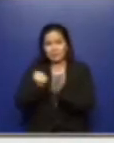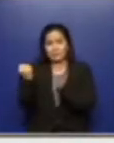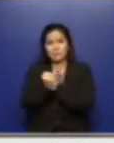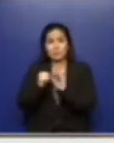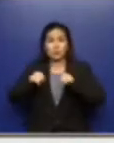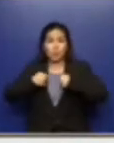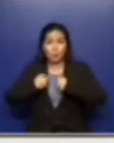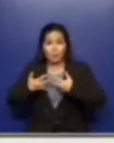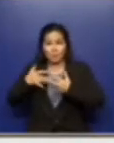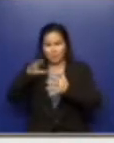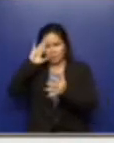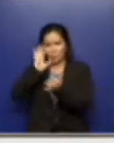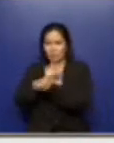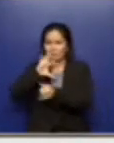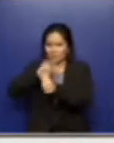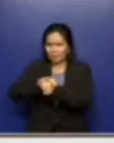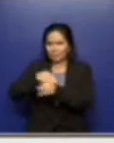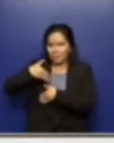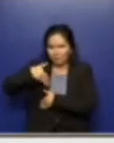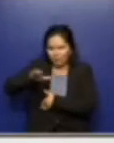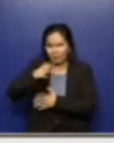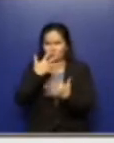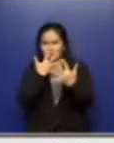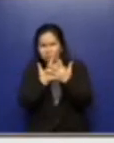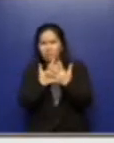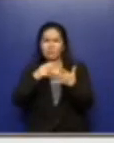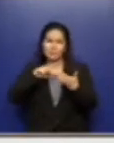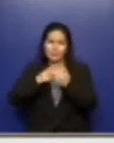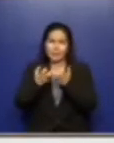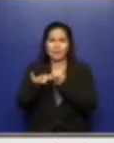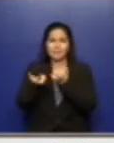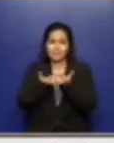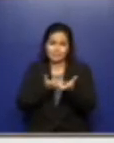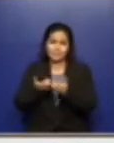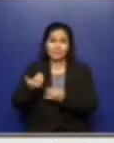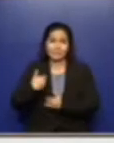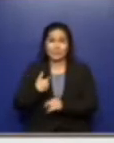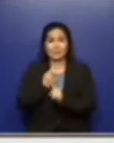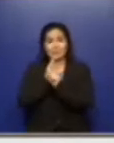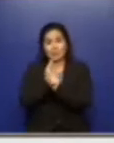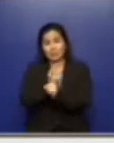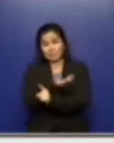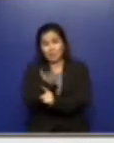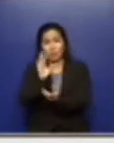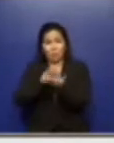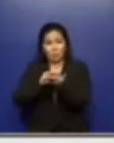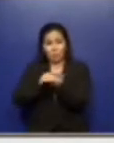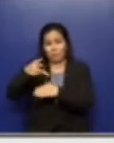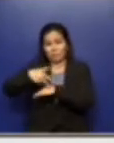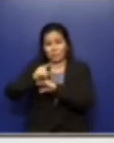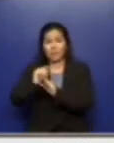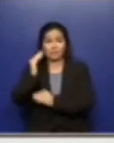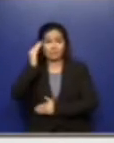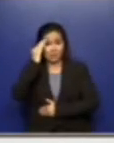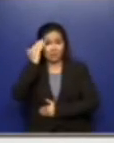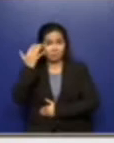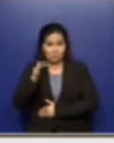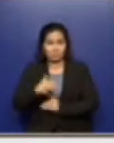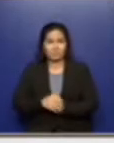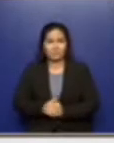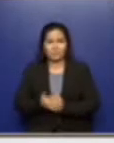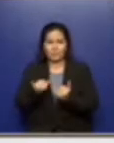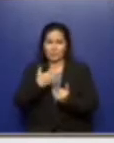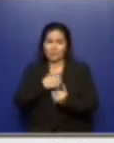กจับถูกไล่ออกถูกติดคุกดังที่ท่านประธานก็ทราบดีอยู่แล้วนั้นผมยังจะกราบเรียนว่า